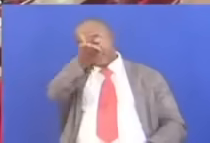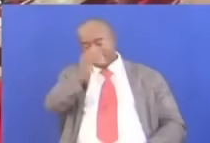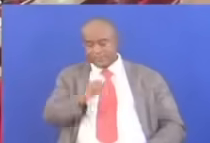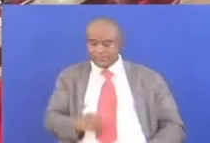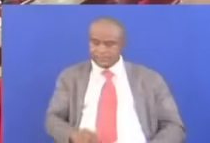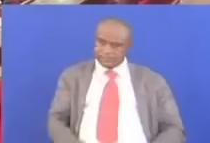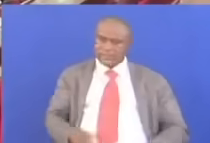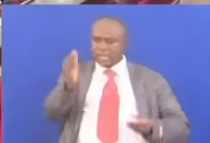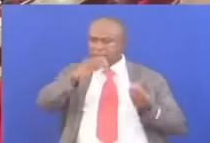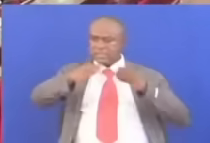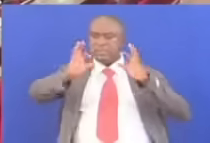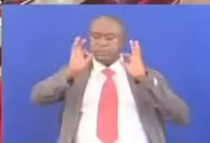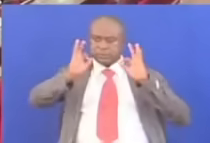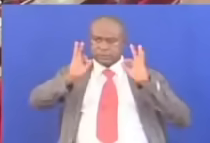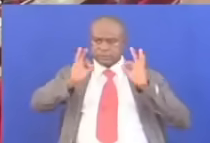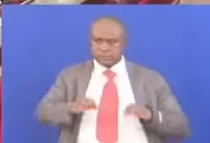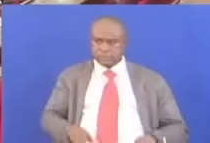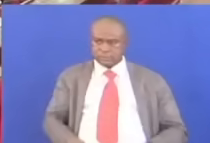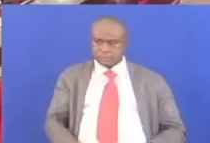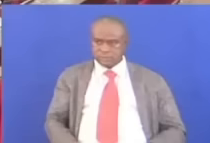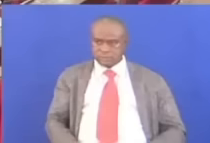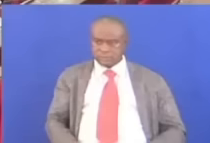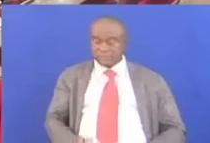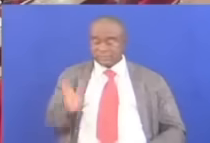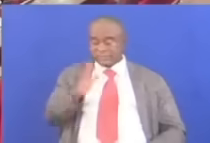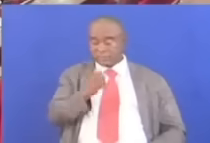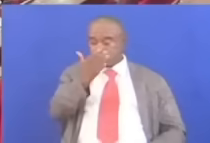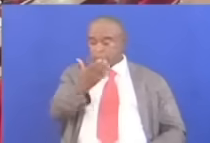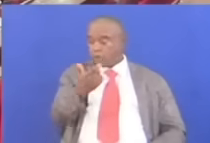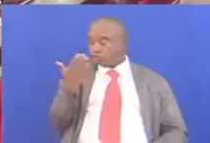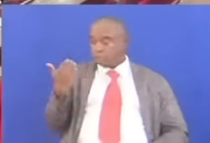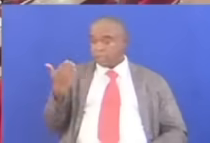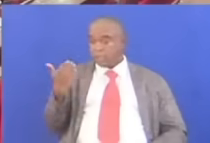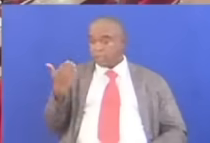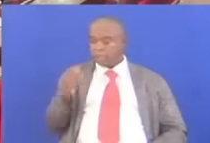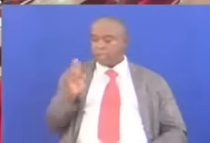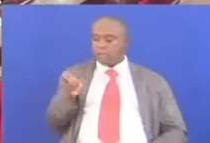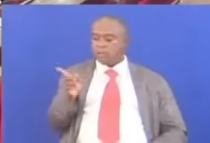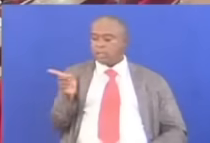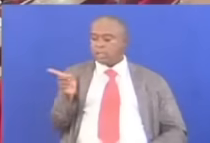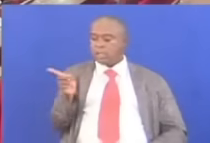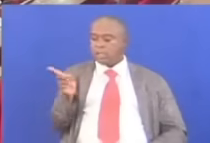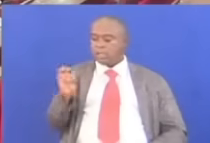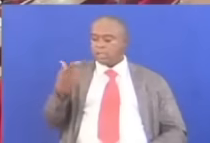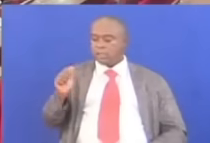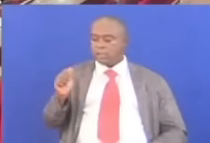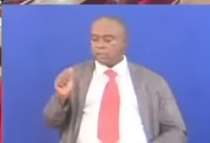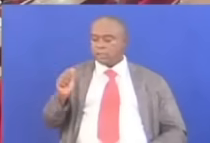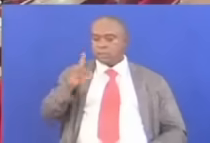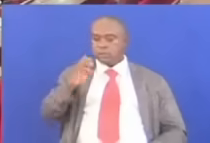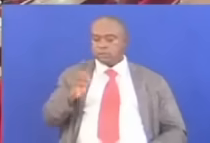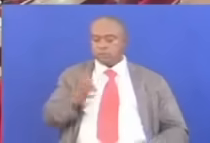mung anang viu ni siku tmau ya geita dc